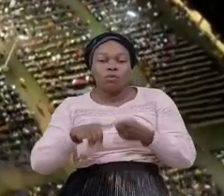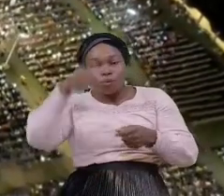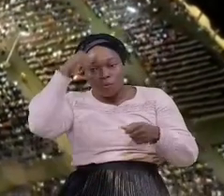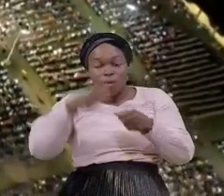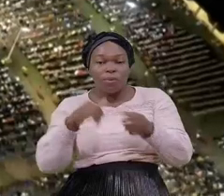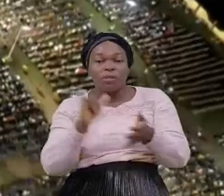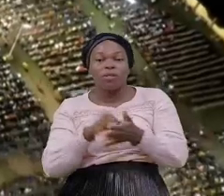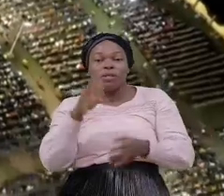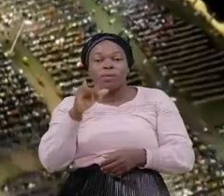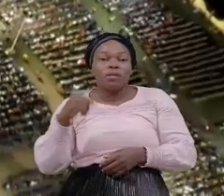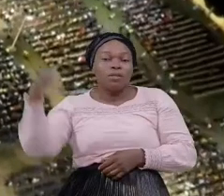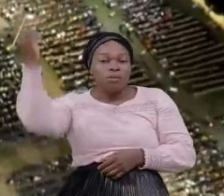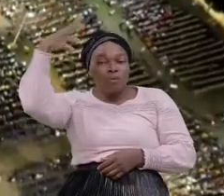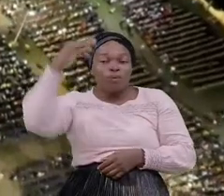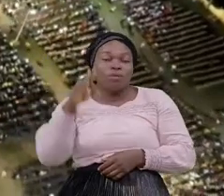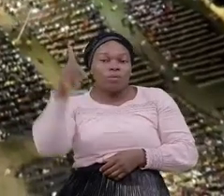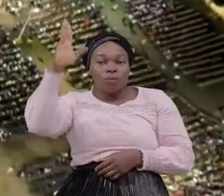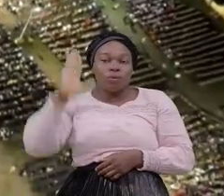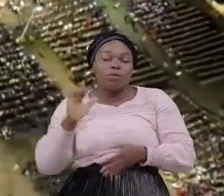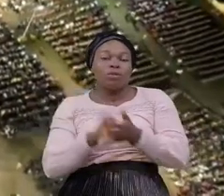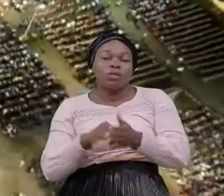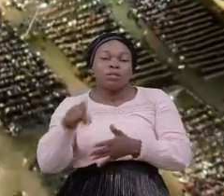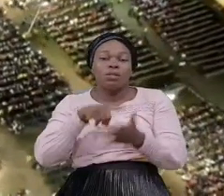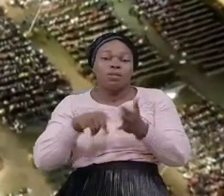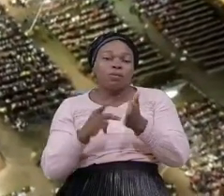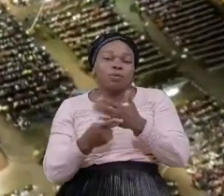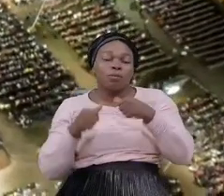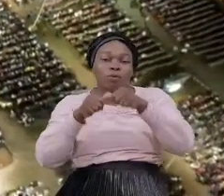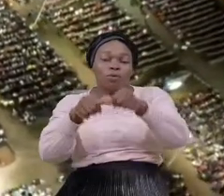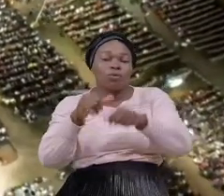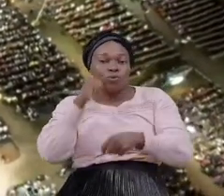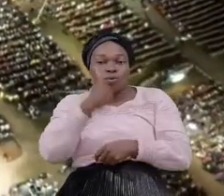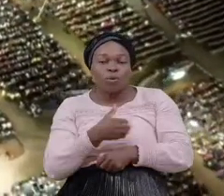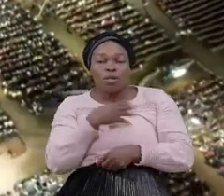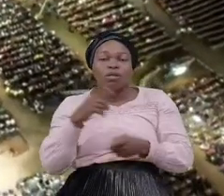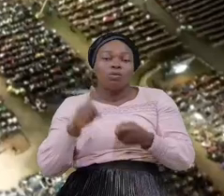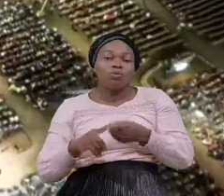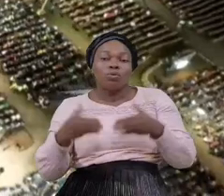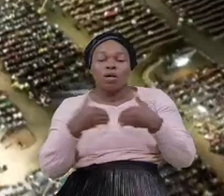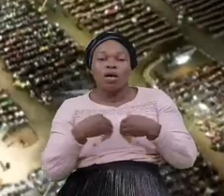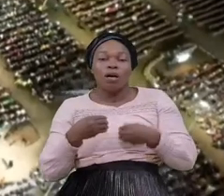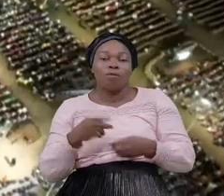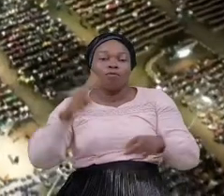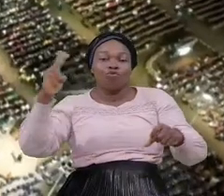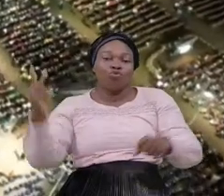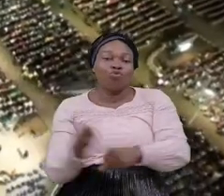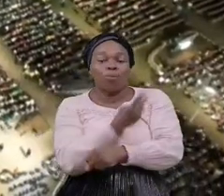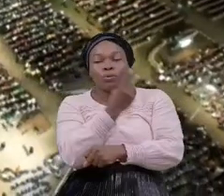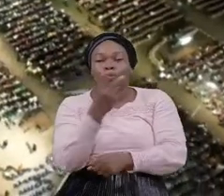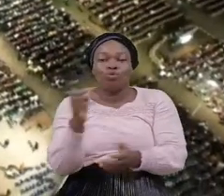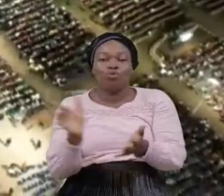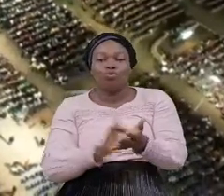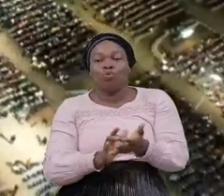Rappelons-nous que par la grâce de Dieu, ce programme continue demain. Nous avons double dose. Criez double